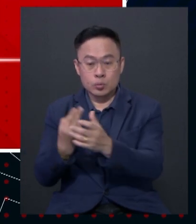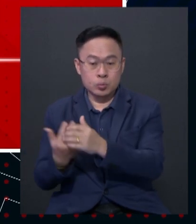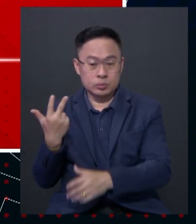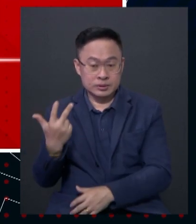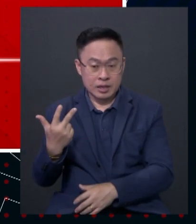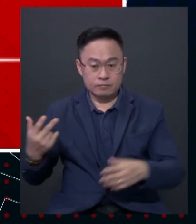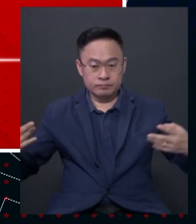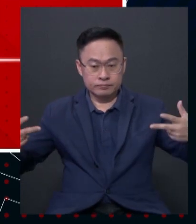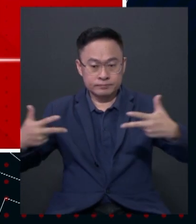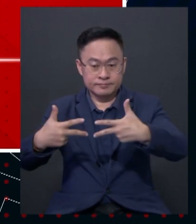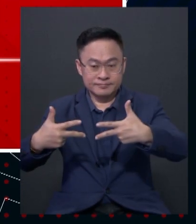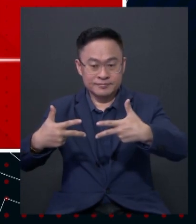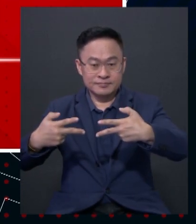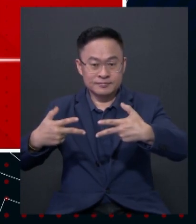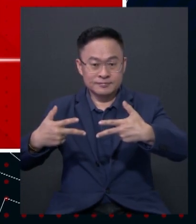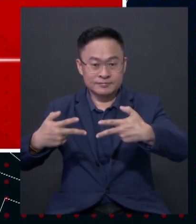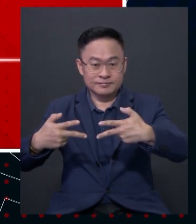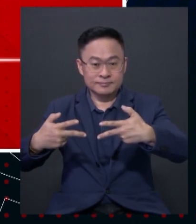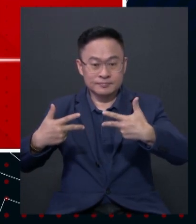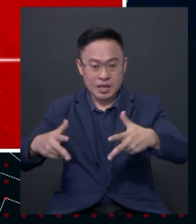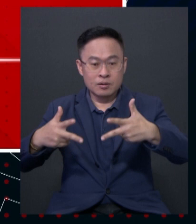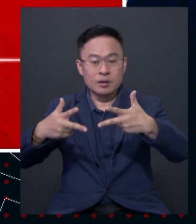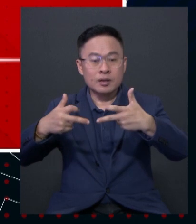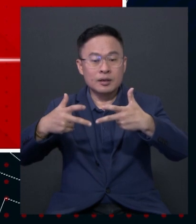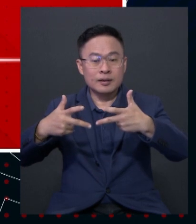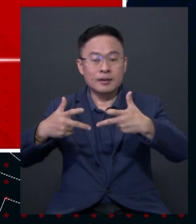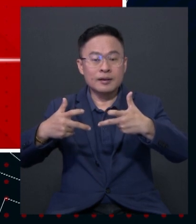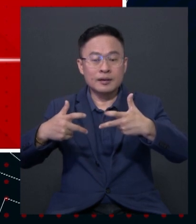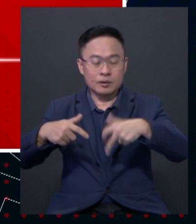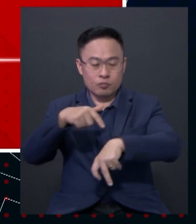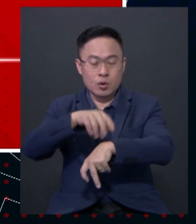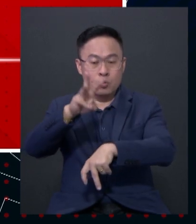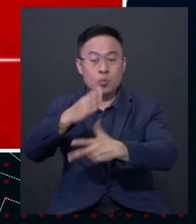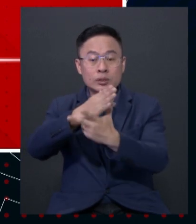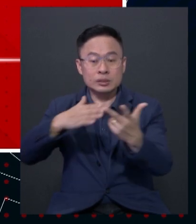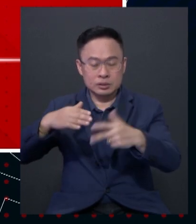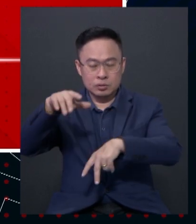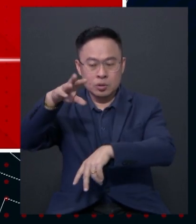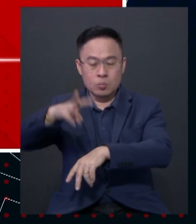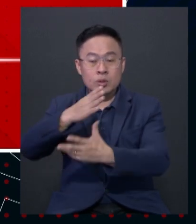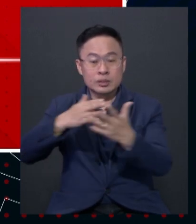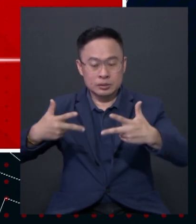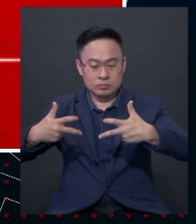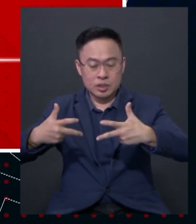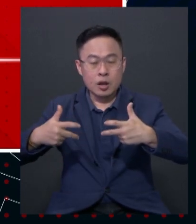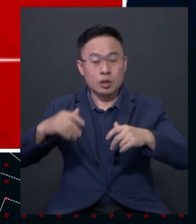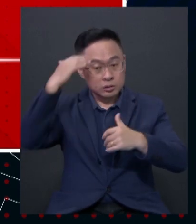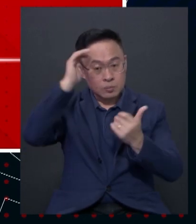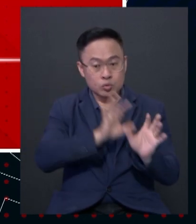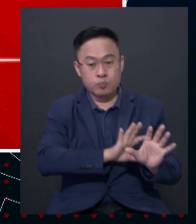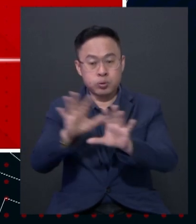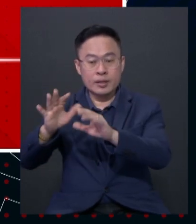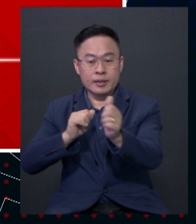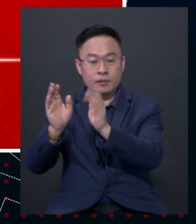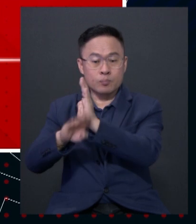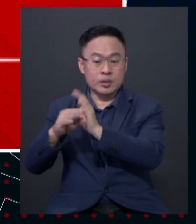จอกับประจวบเนี่ยก็ยังมีบุรีรัมย์นะคะจ่าฝูงที่จะเปิดบ้านเจอกับโบริสเทโร FC ที่สนามช้างอารีนาเวลา 18:30 นค่ะส่วน